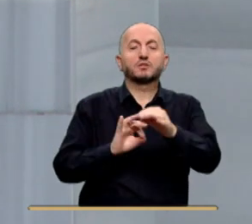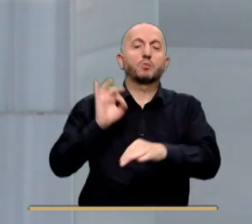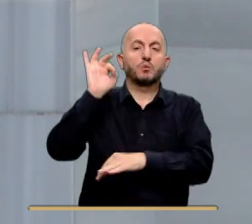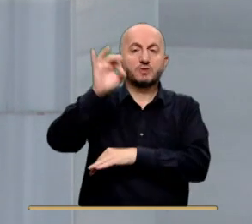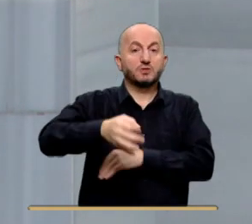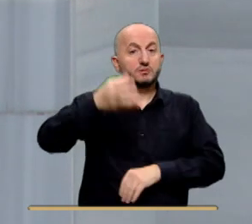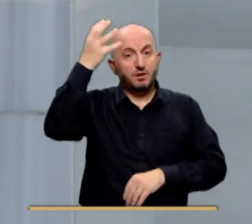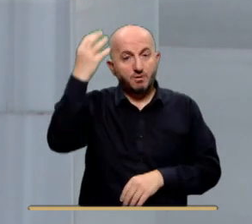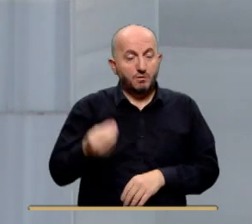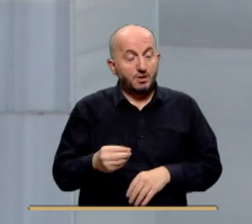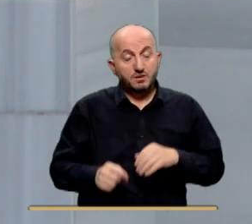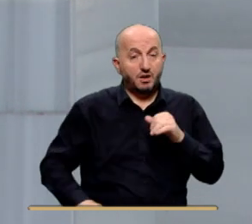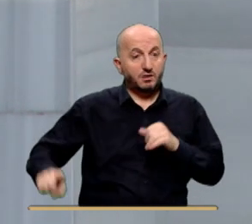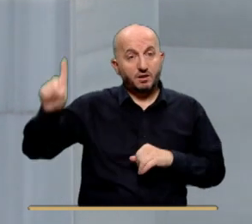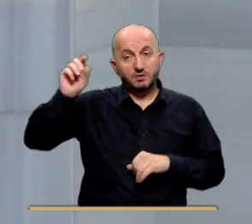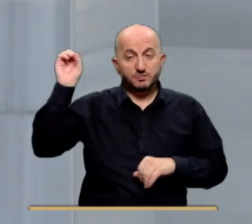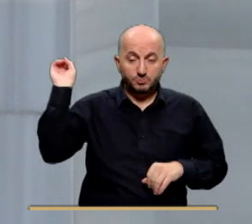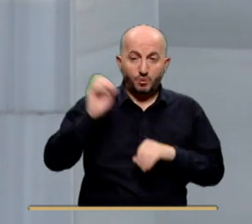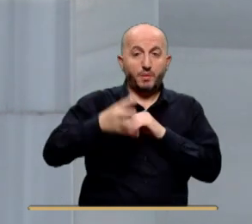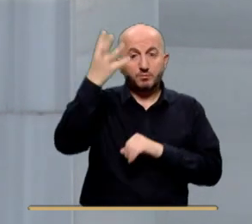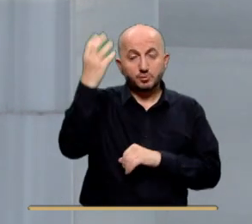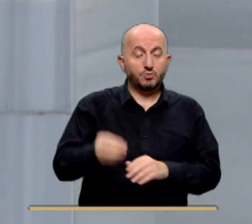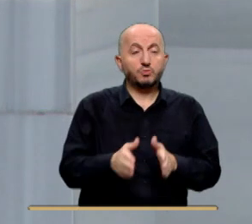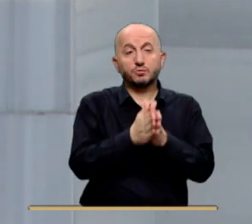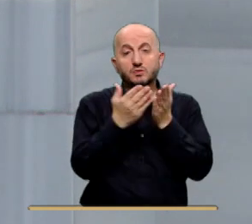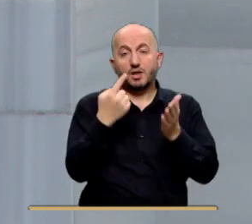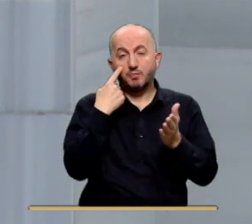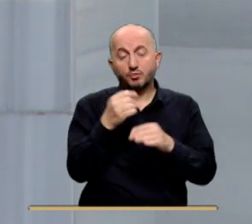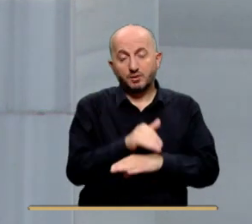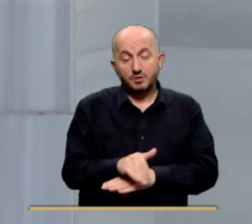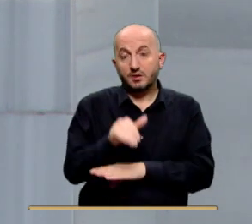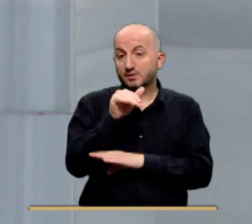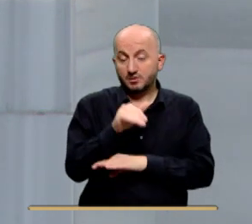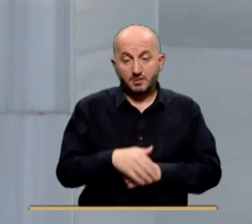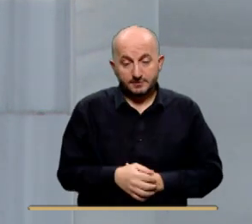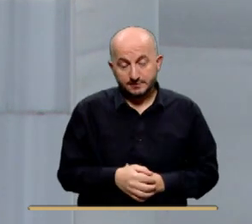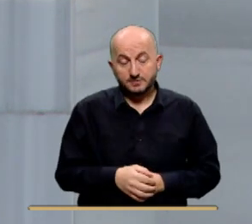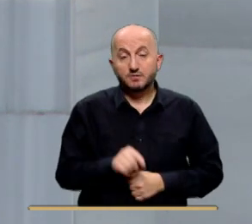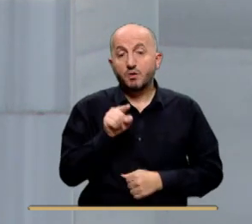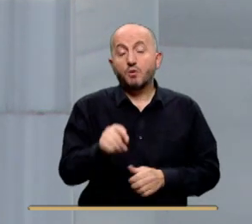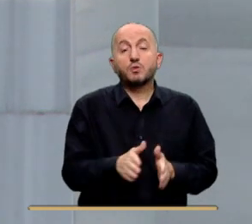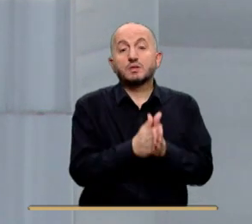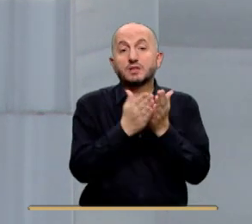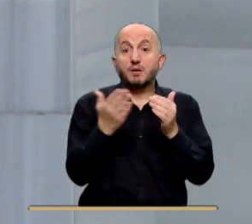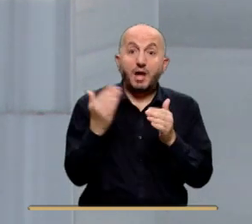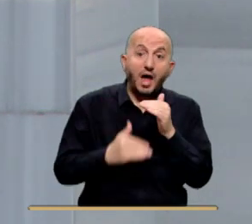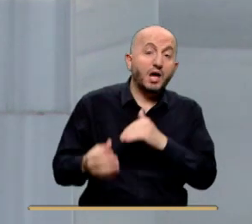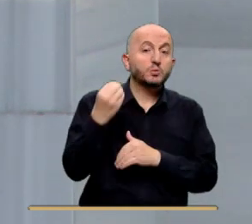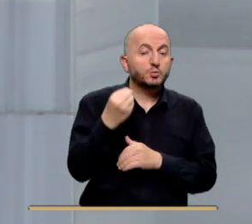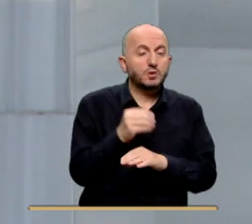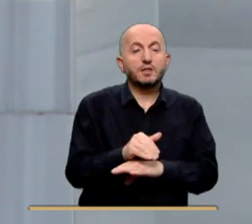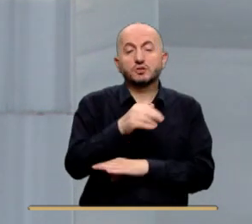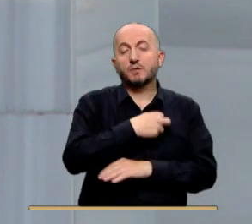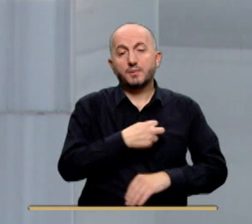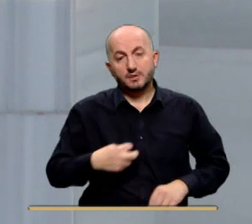olan Allah'ın göndermiş olduğu kitaba göre bir hayat yaşamaktır. O kitabı en güzel yaşayan ise